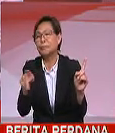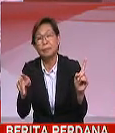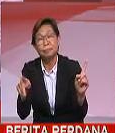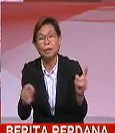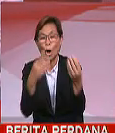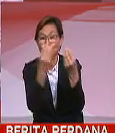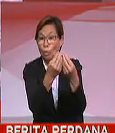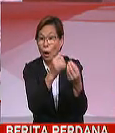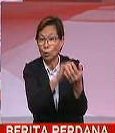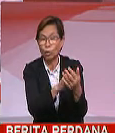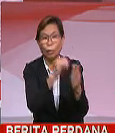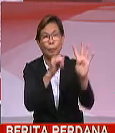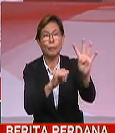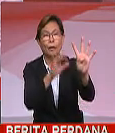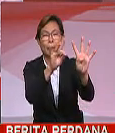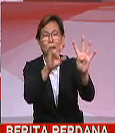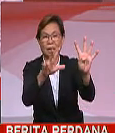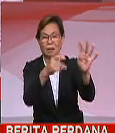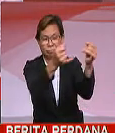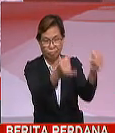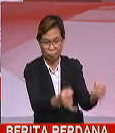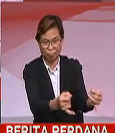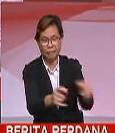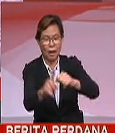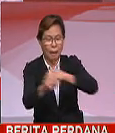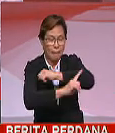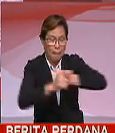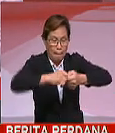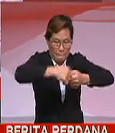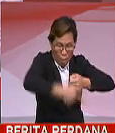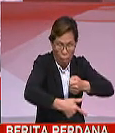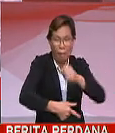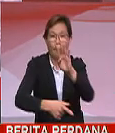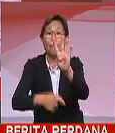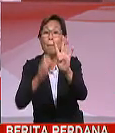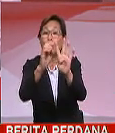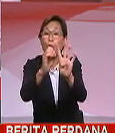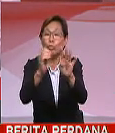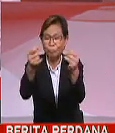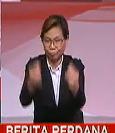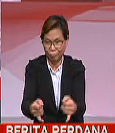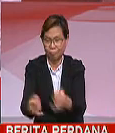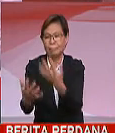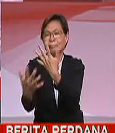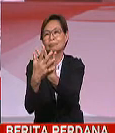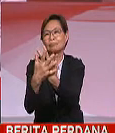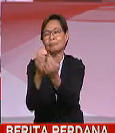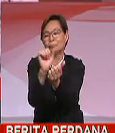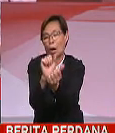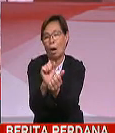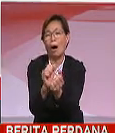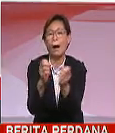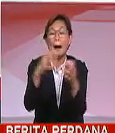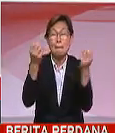daripada jumlah itu 483 individu di kompaun manakala 40 individu lagi direman dia paling ramai